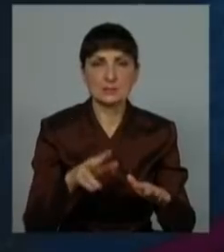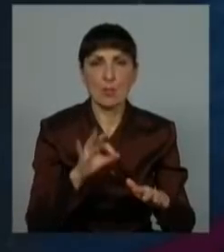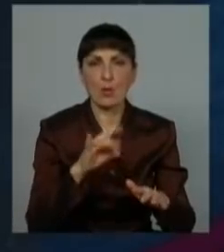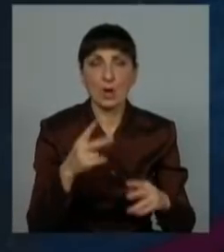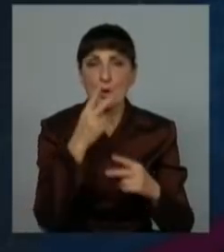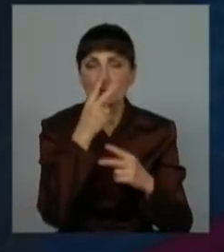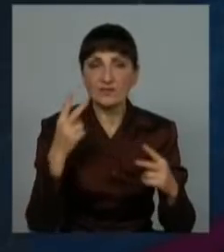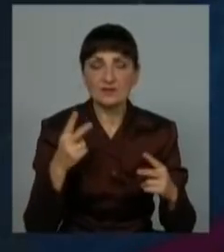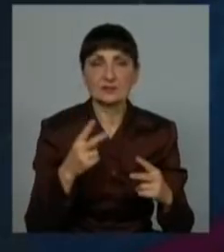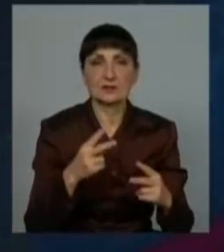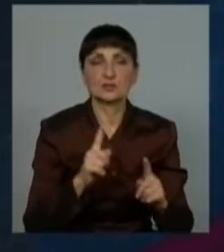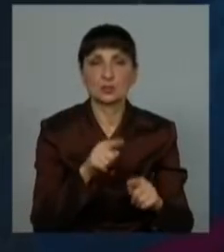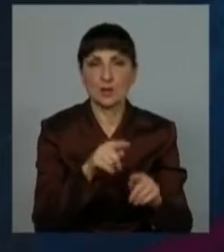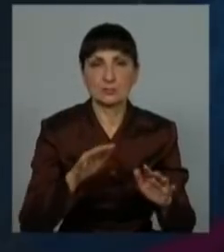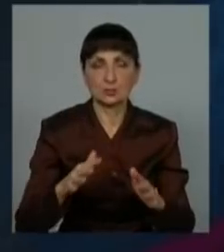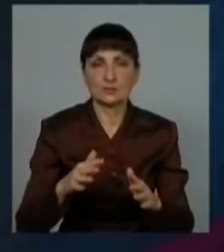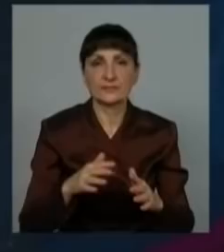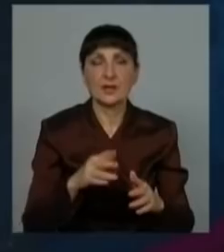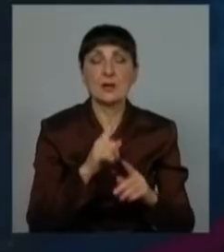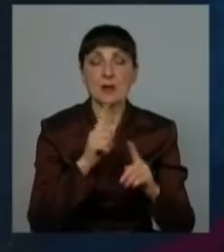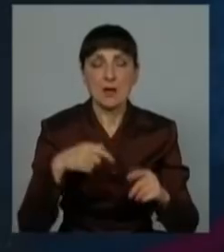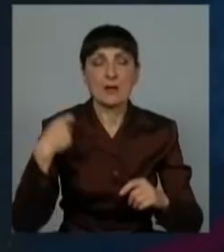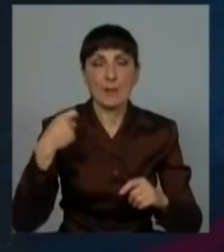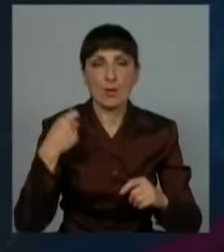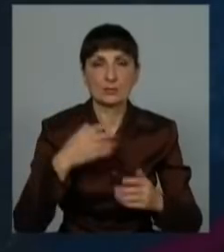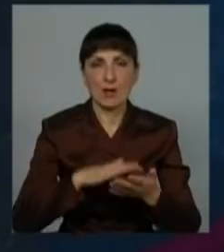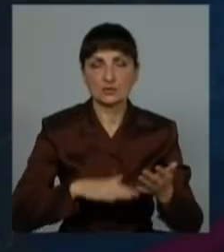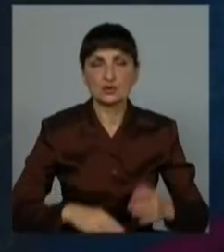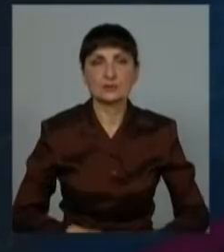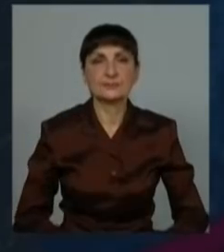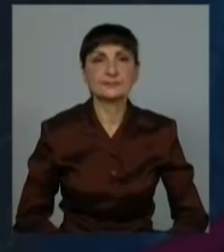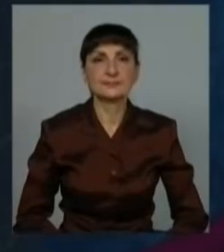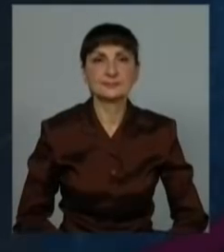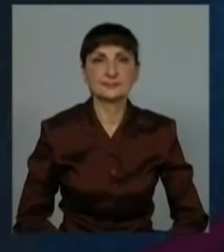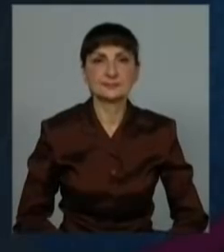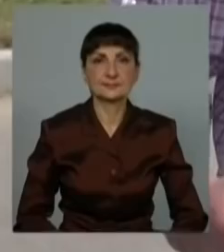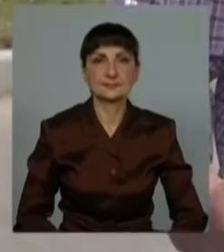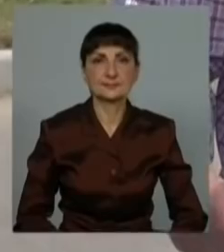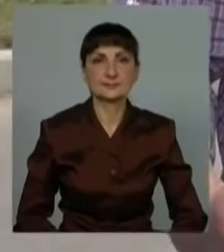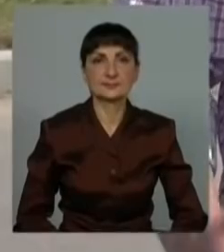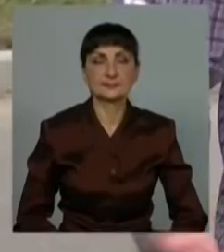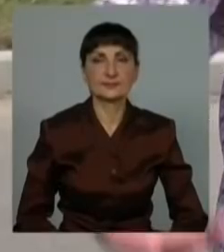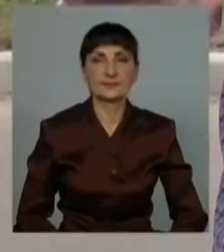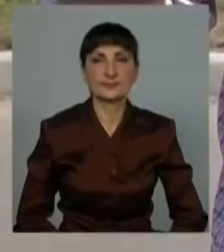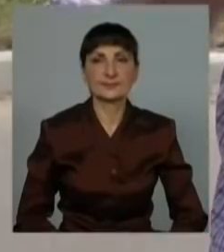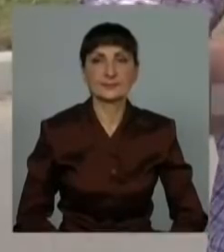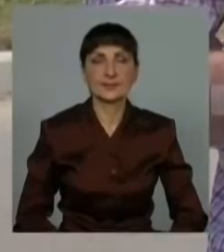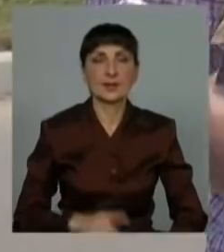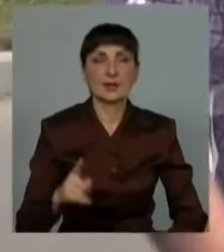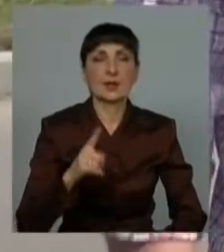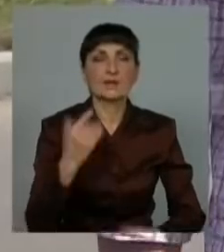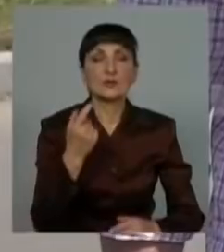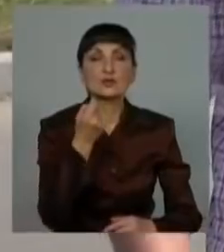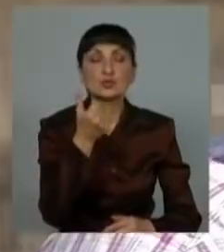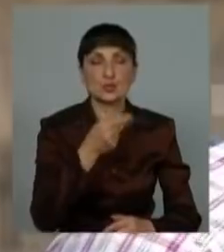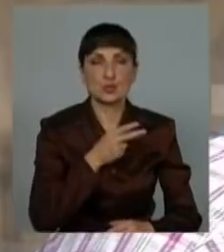и увидела все своими глазами. Эксклюзивный репортаж Ануара Амангельдинова. Жизнь Егора Антошина висела